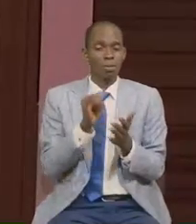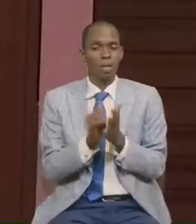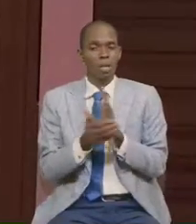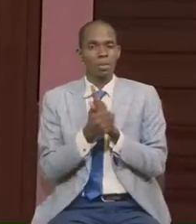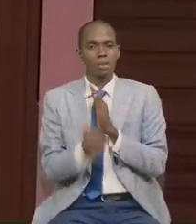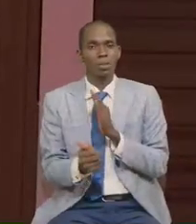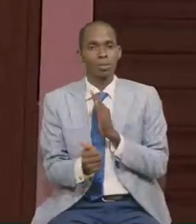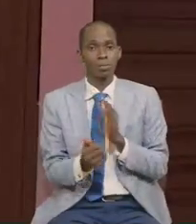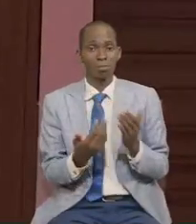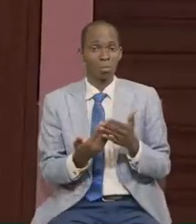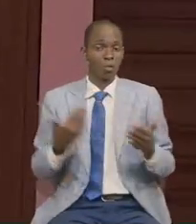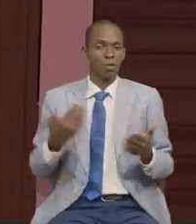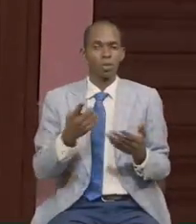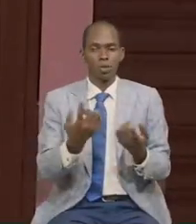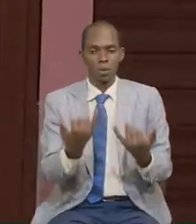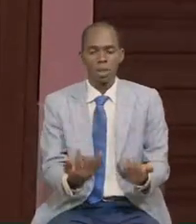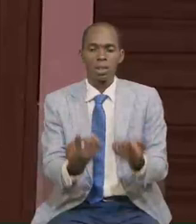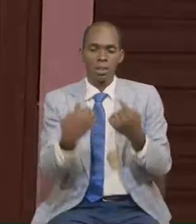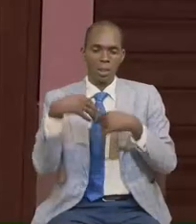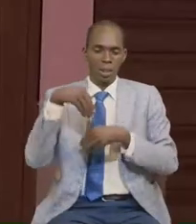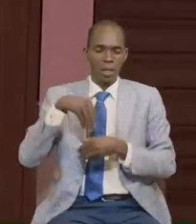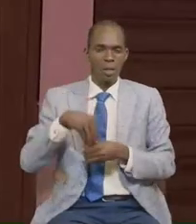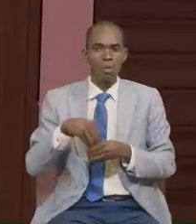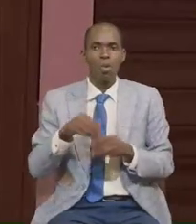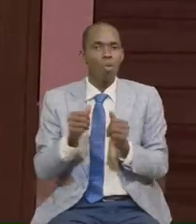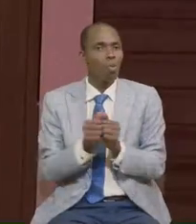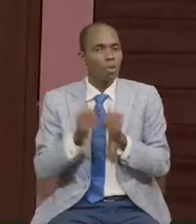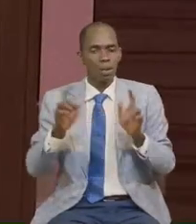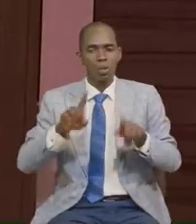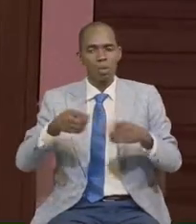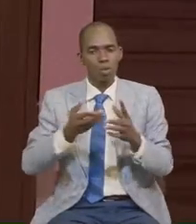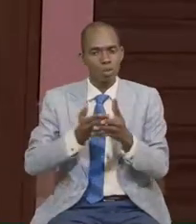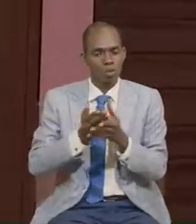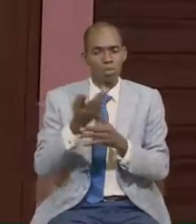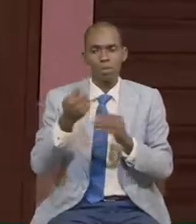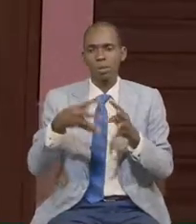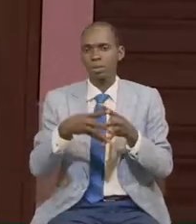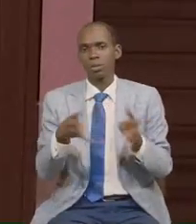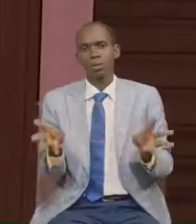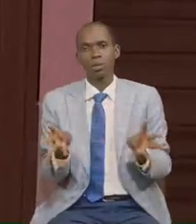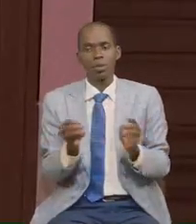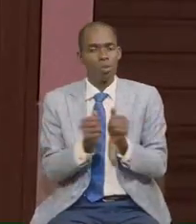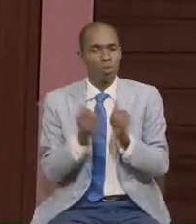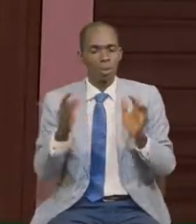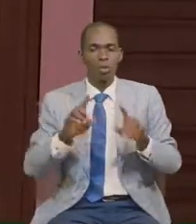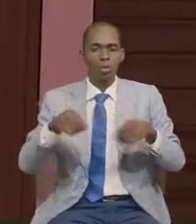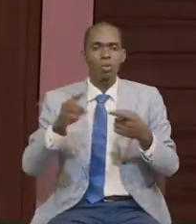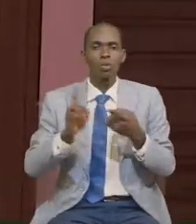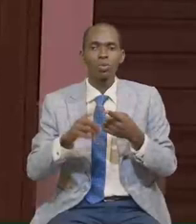venu. Sans passer par la porte, sans passer par la source,